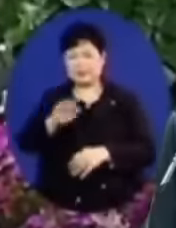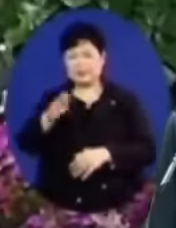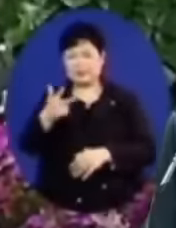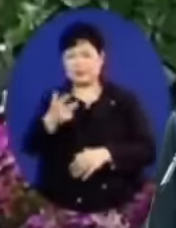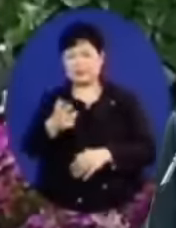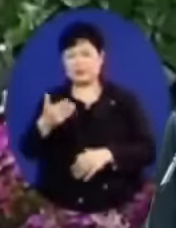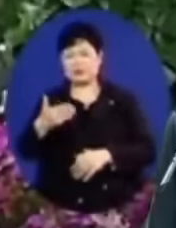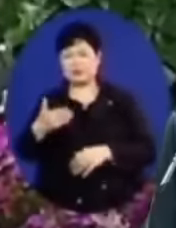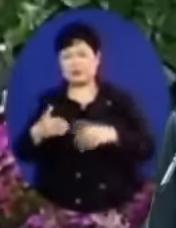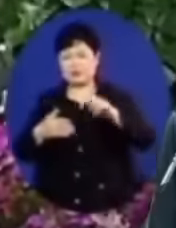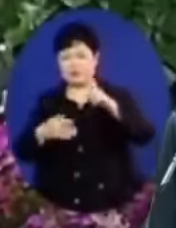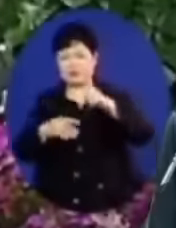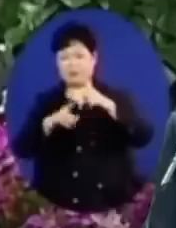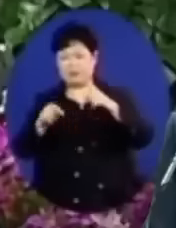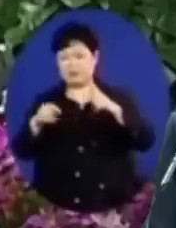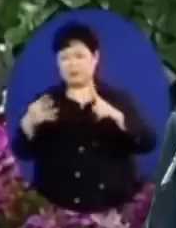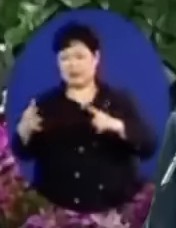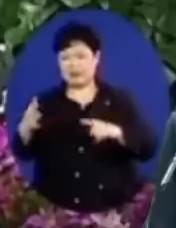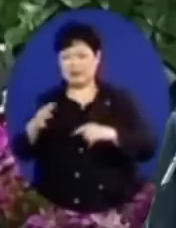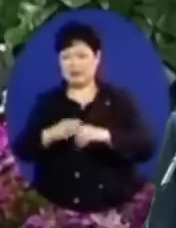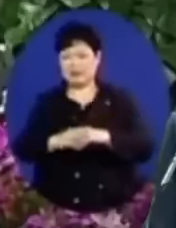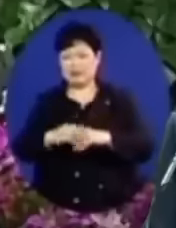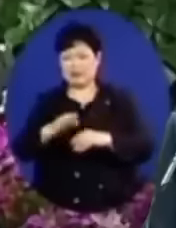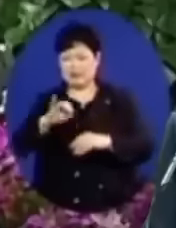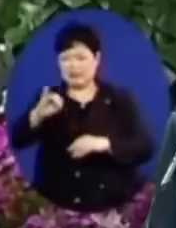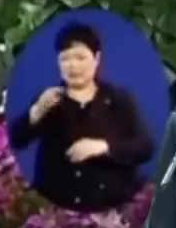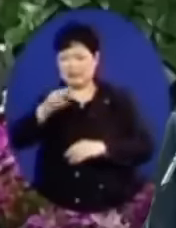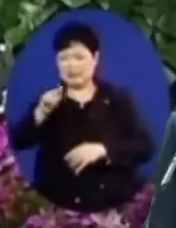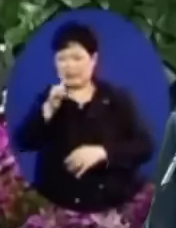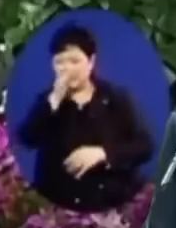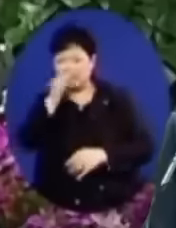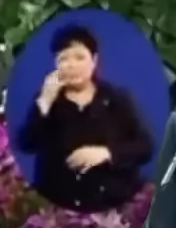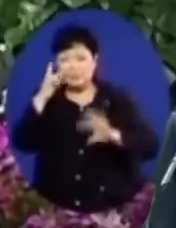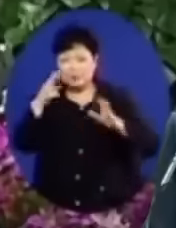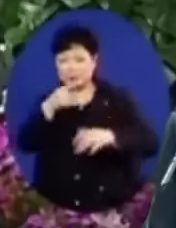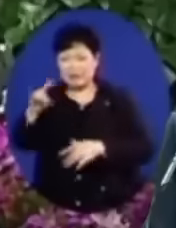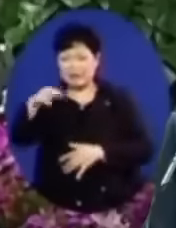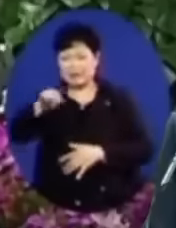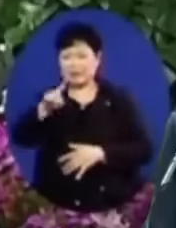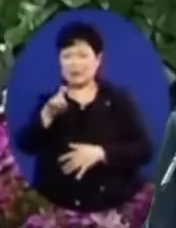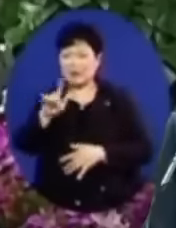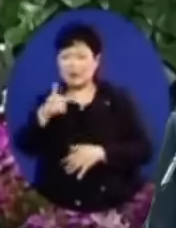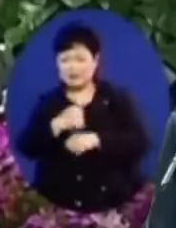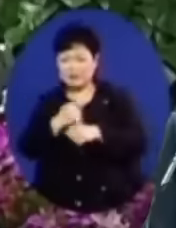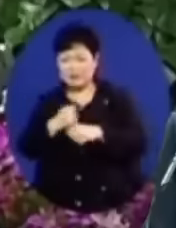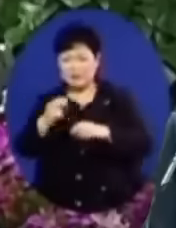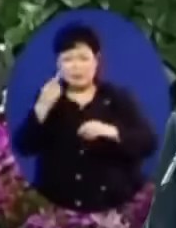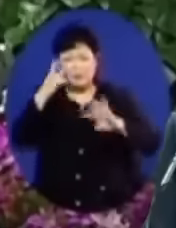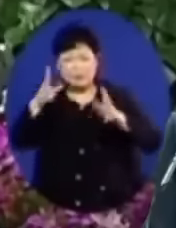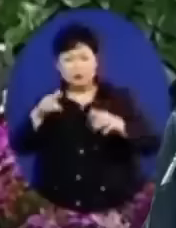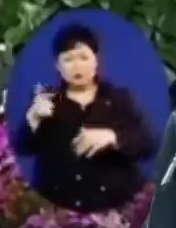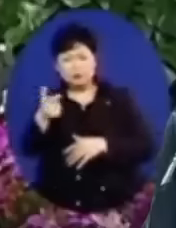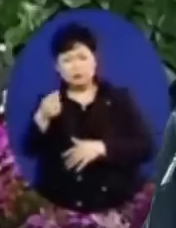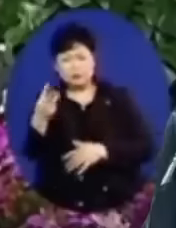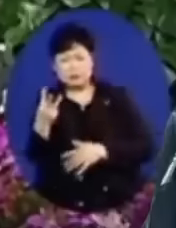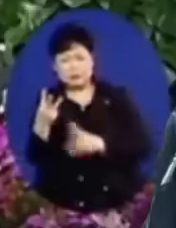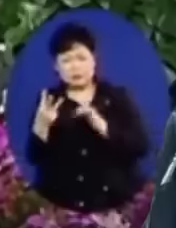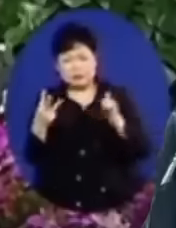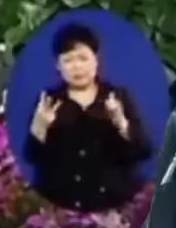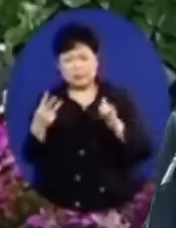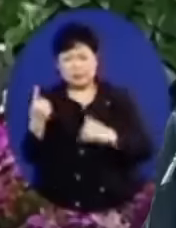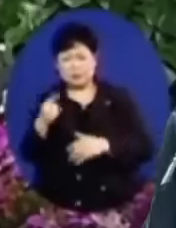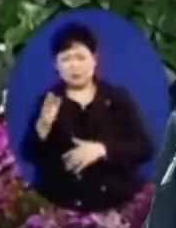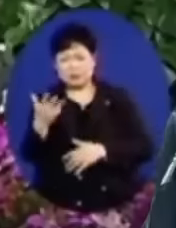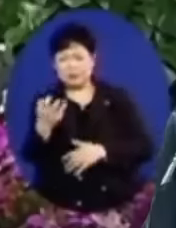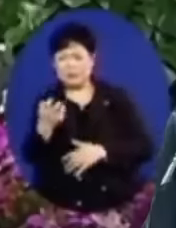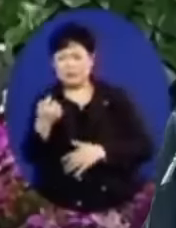1979년 11월 4일에 이란에 있는 미국 대사관의 외교관과 미국 민간인 63명이